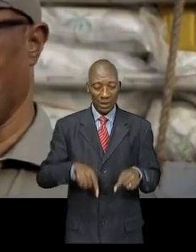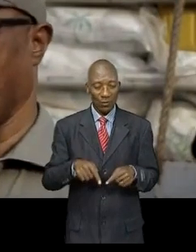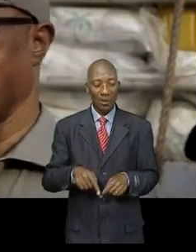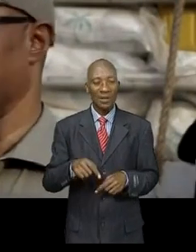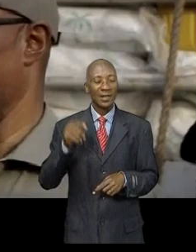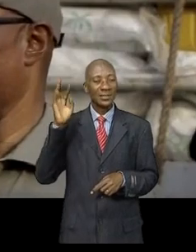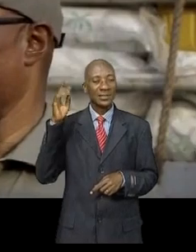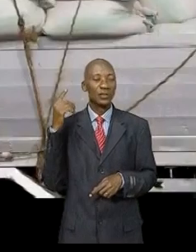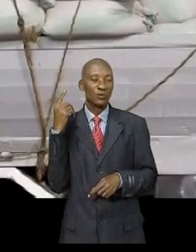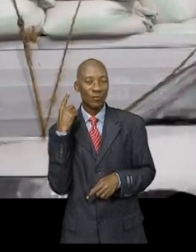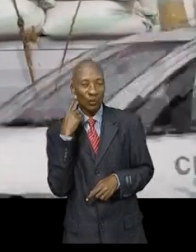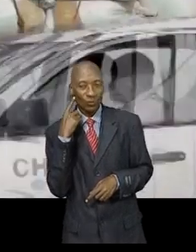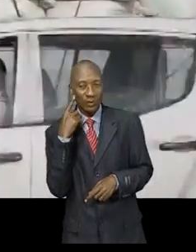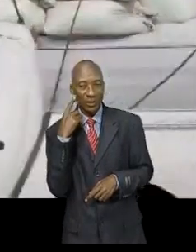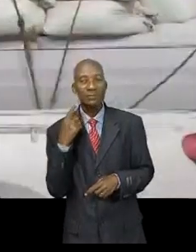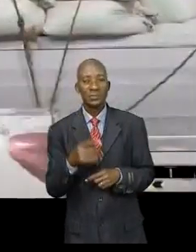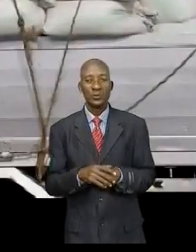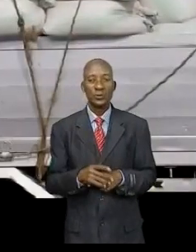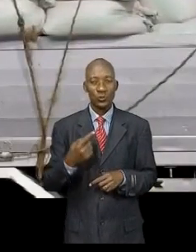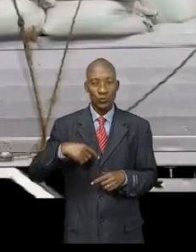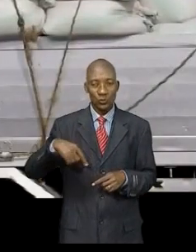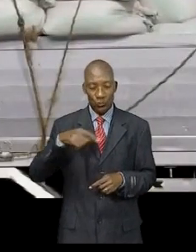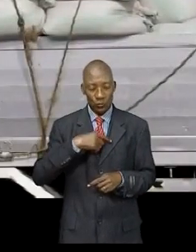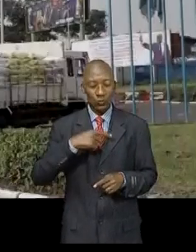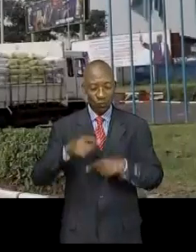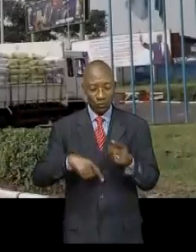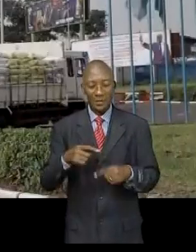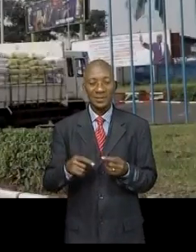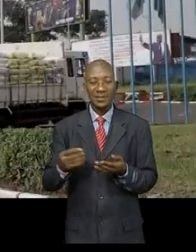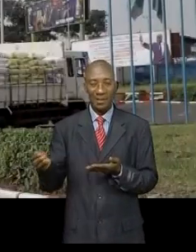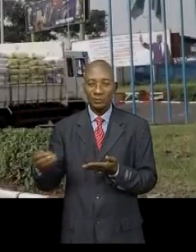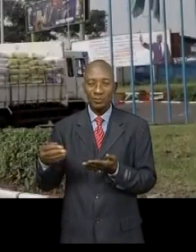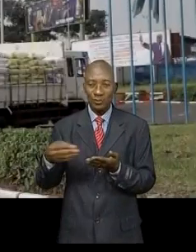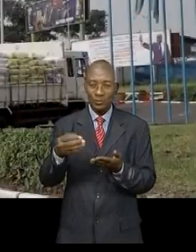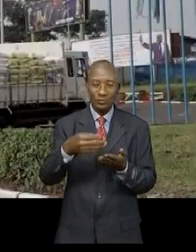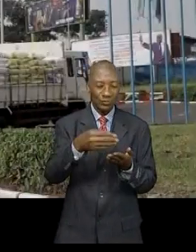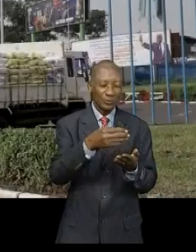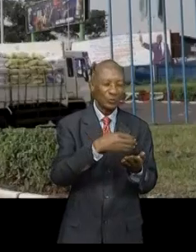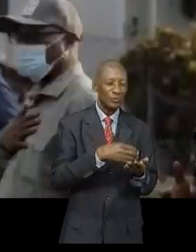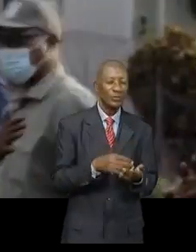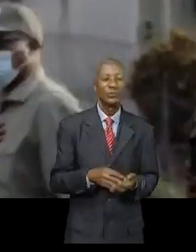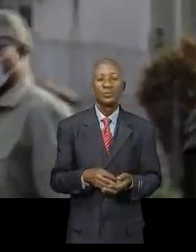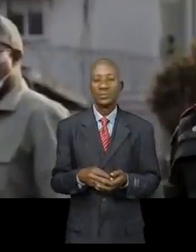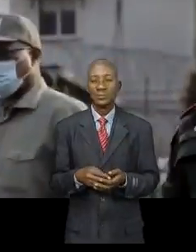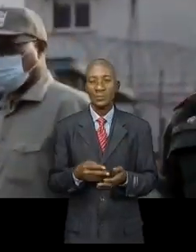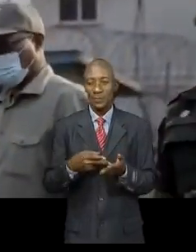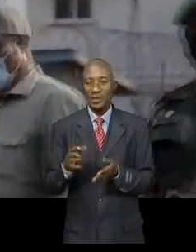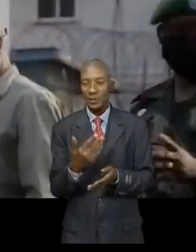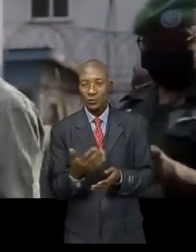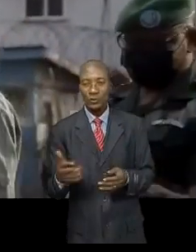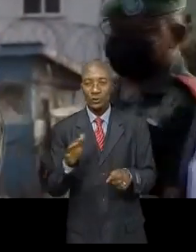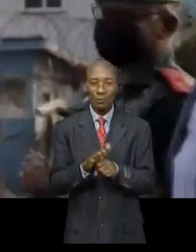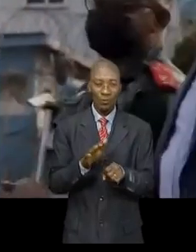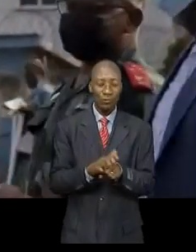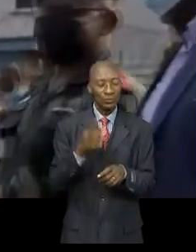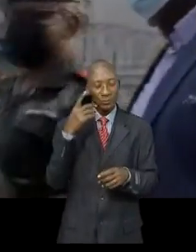association Banakinaspel pour compatir avec le Goma très saint. Loin des yeux, près du cœur,